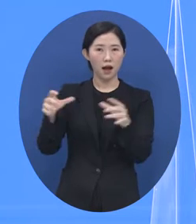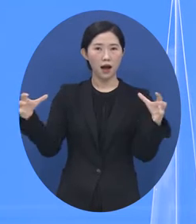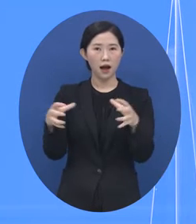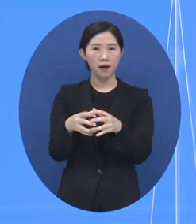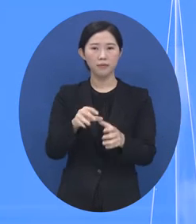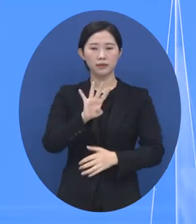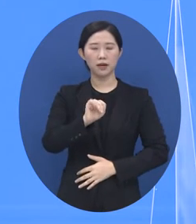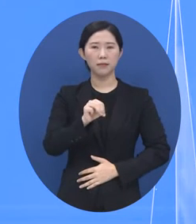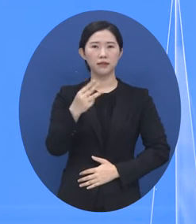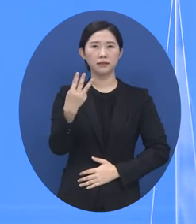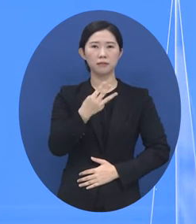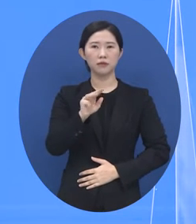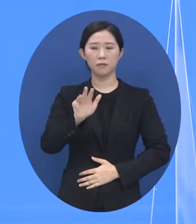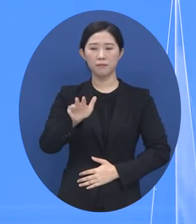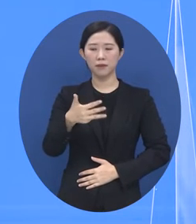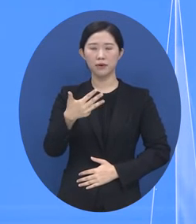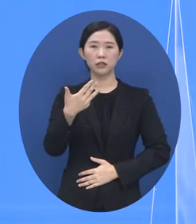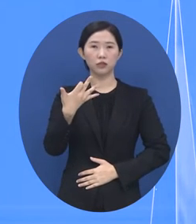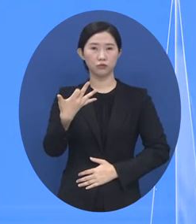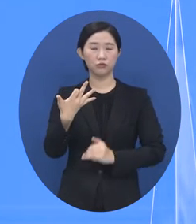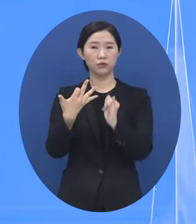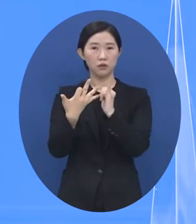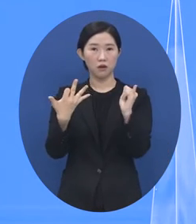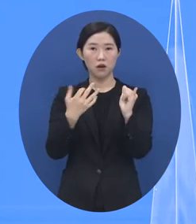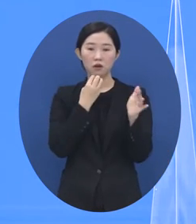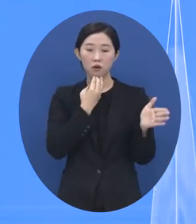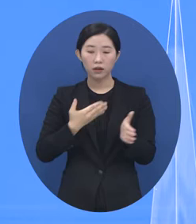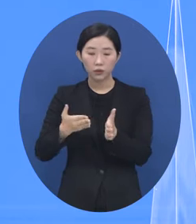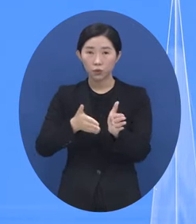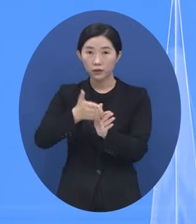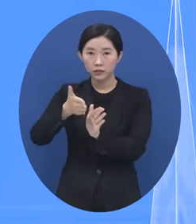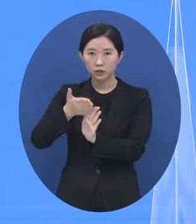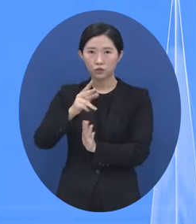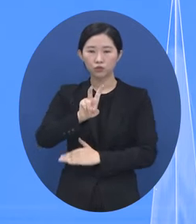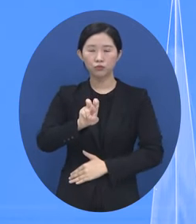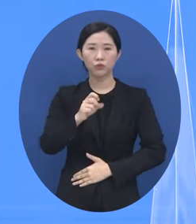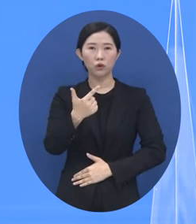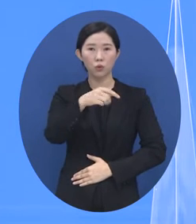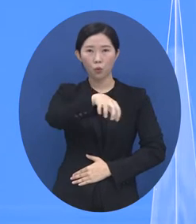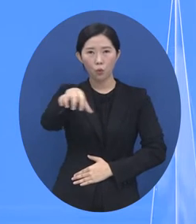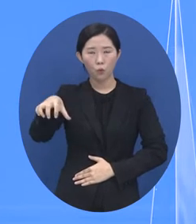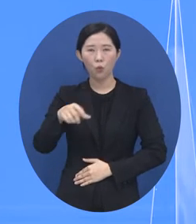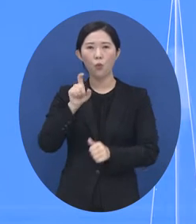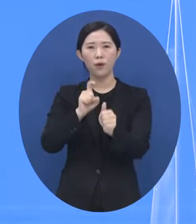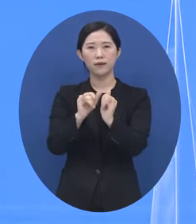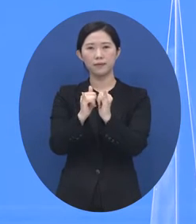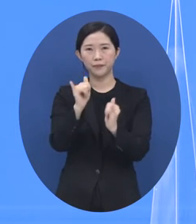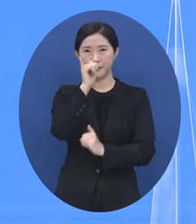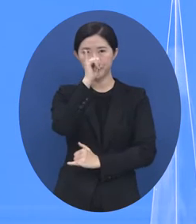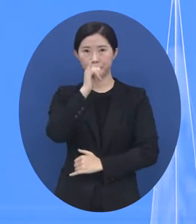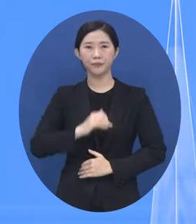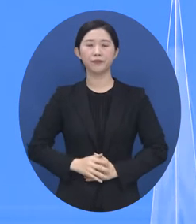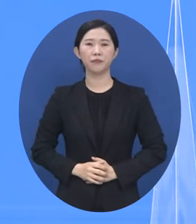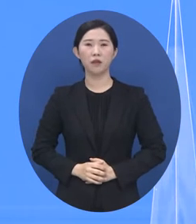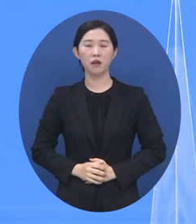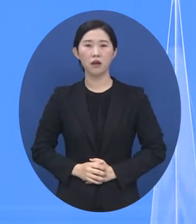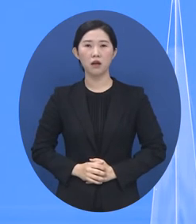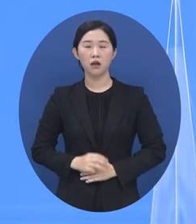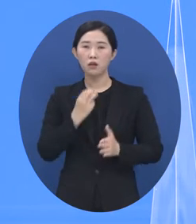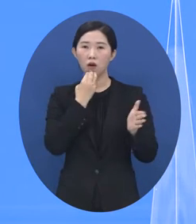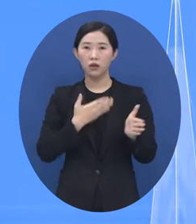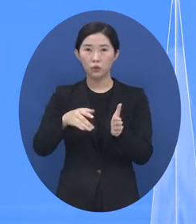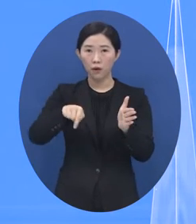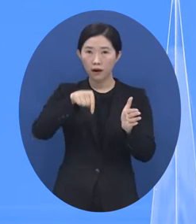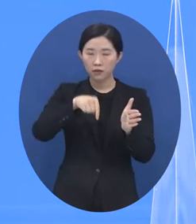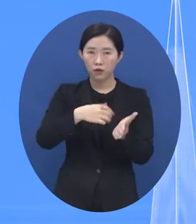4만 3,819명으로 도내 26개 시군에서 확진자가 발생하였습니다. 국내